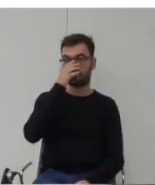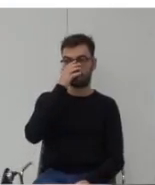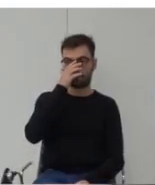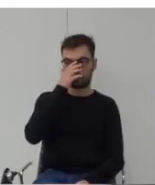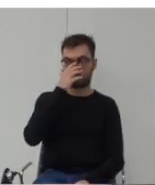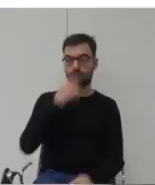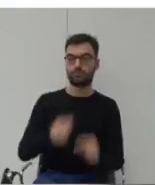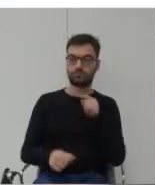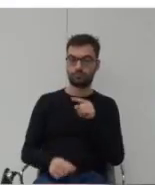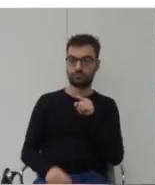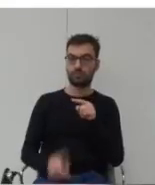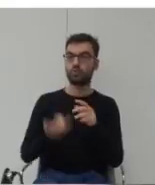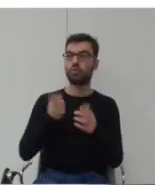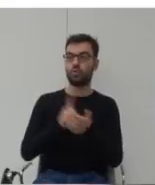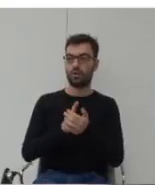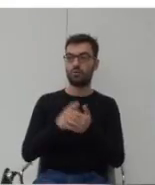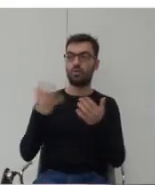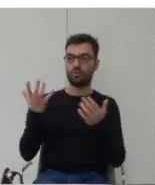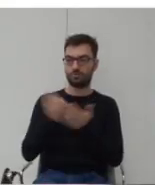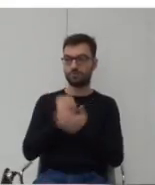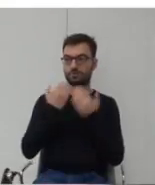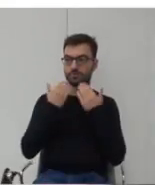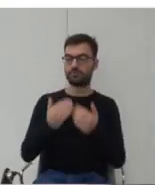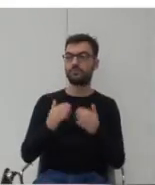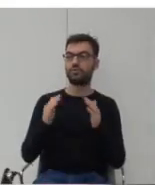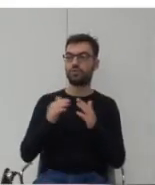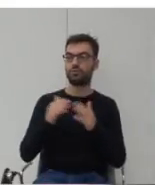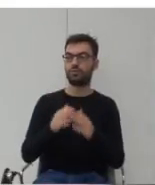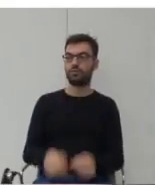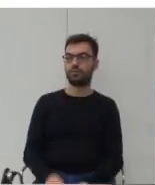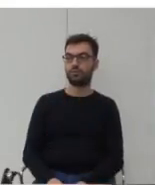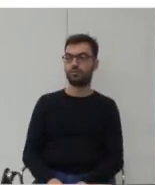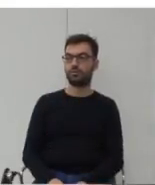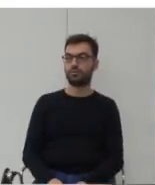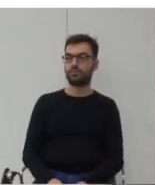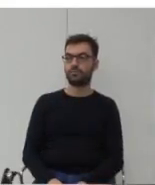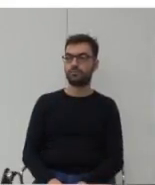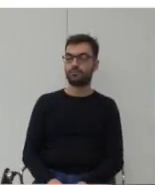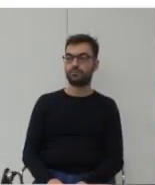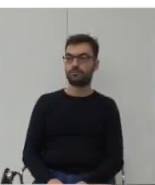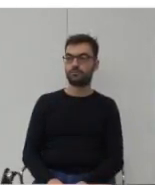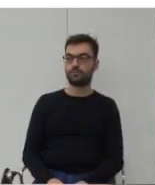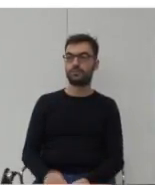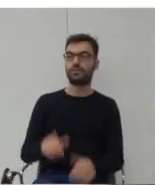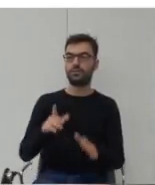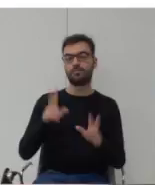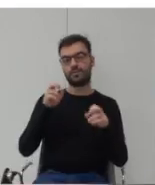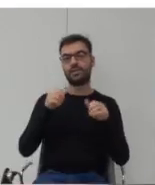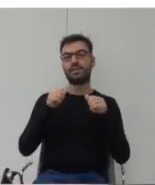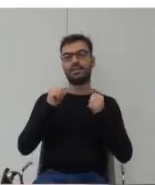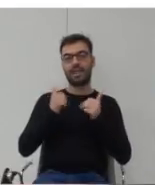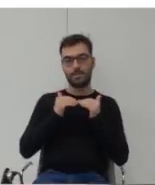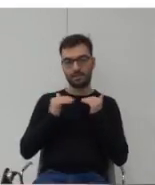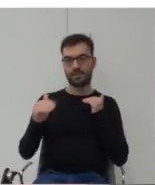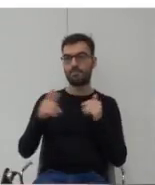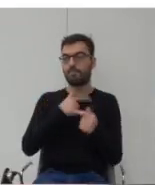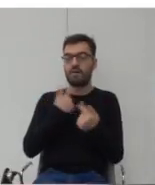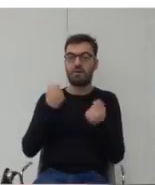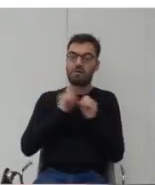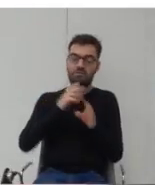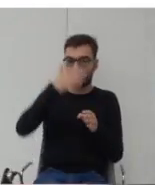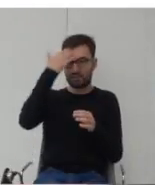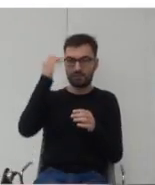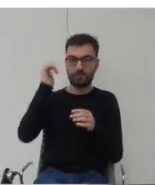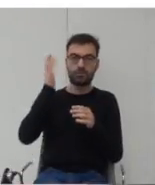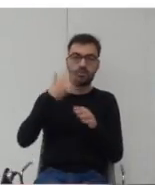kompozycja. I to, co udało się osiągnąć dzięki temu domkowi, to taka sytuacja stabilizacji. My oczywiście nie wiemy,